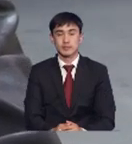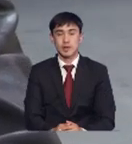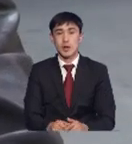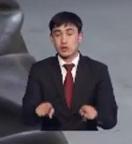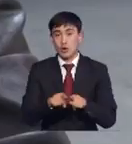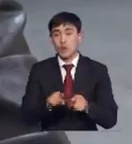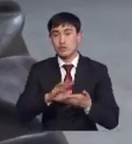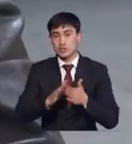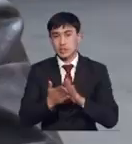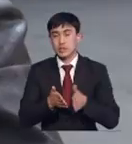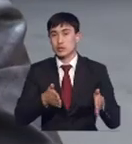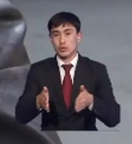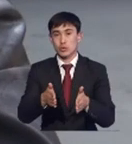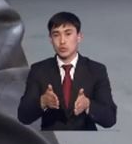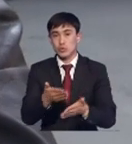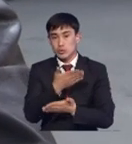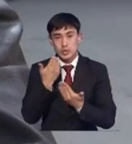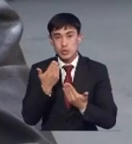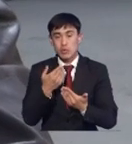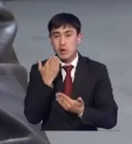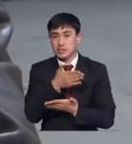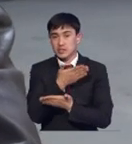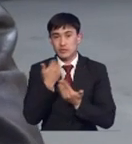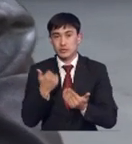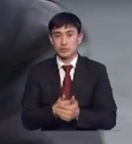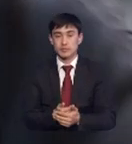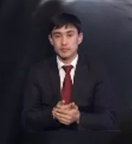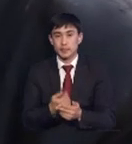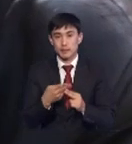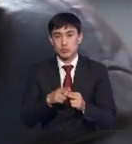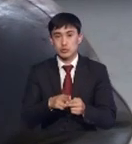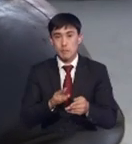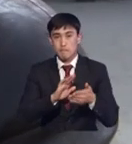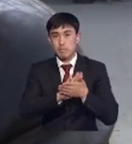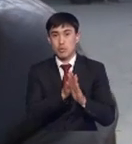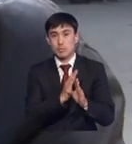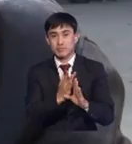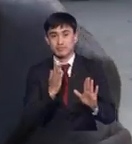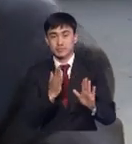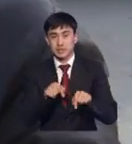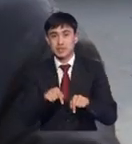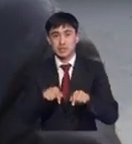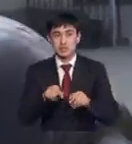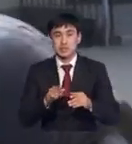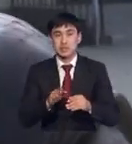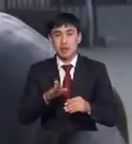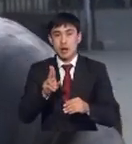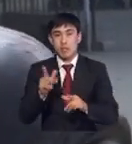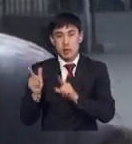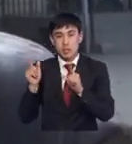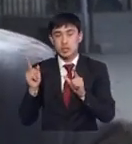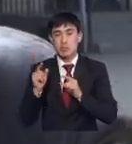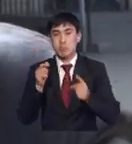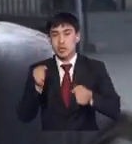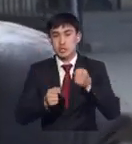Вот такое вот состояние дорог. Тут ни о каком качестве и речи нет. К тому же пробки. По большей части здесь ездят габаритные машины,